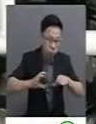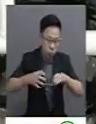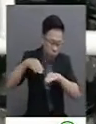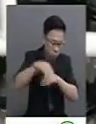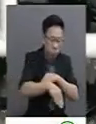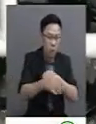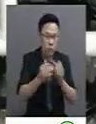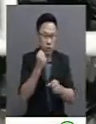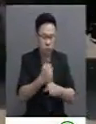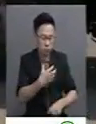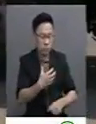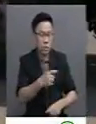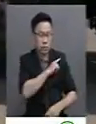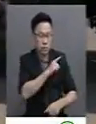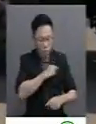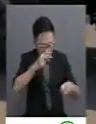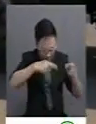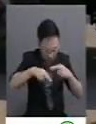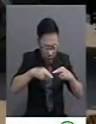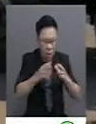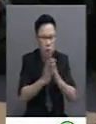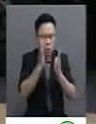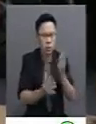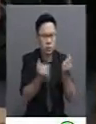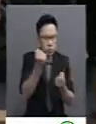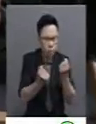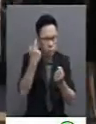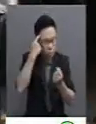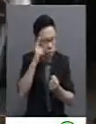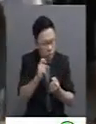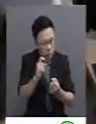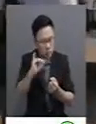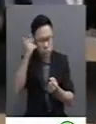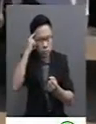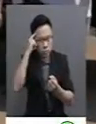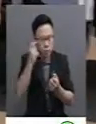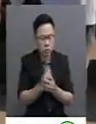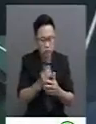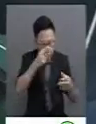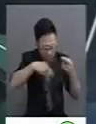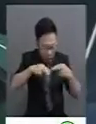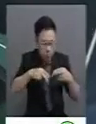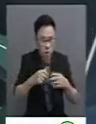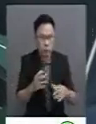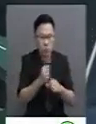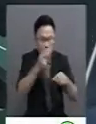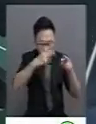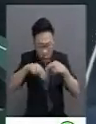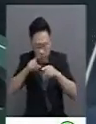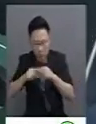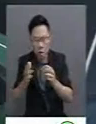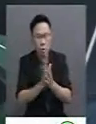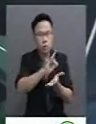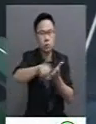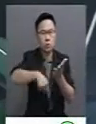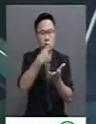ประดาน้ำครับก็ลงไปช่วยกันหาร่างเพราะคาดว่าน่าจะมีร่างของคนขับเนี่ยติดอยู ่ พยายามงมฮะใช้เวล